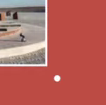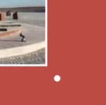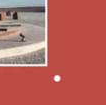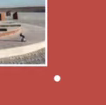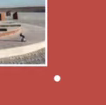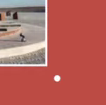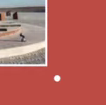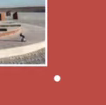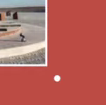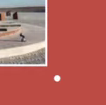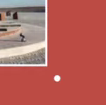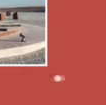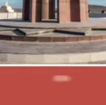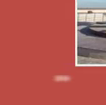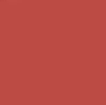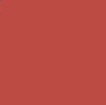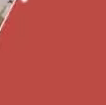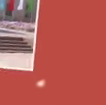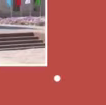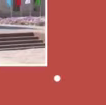26, түнде 14 градус жылы.